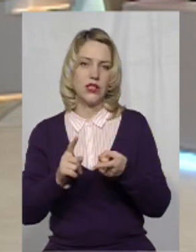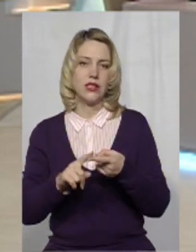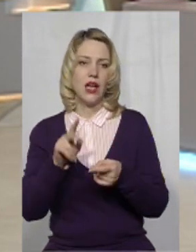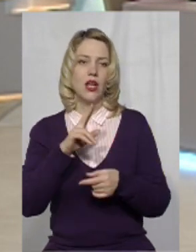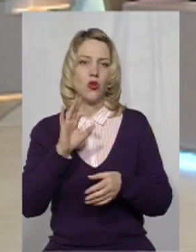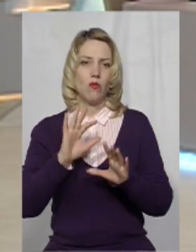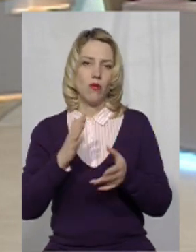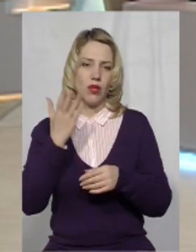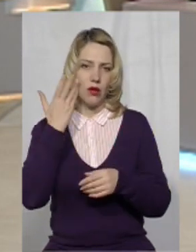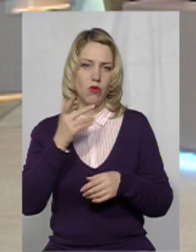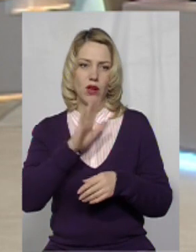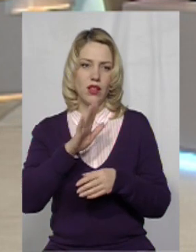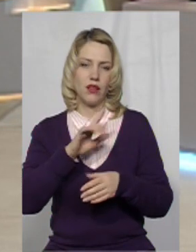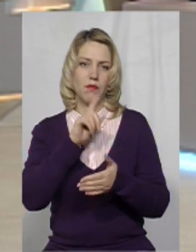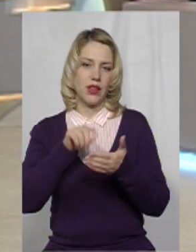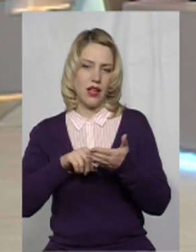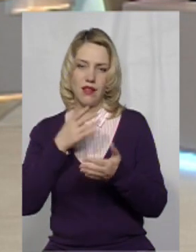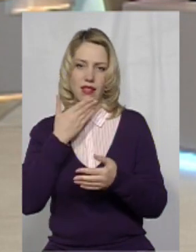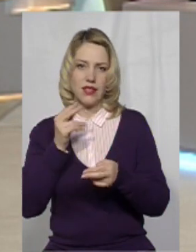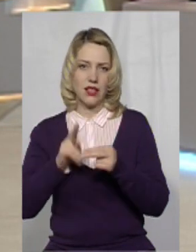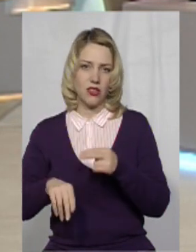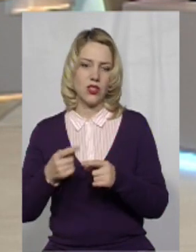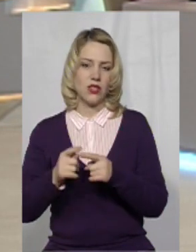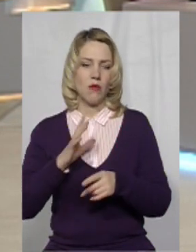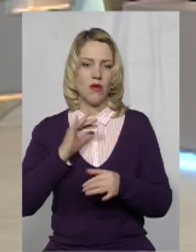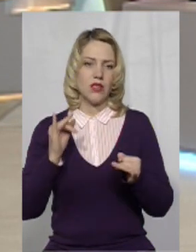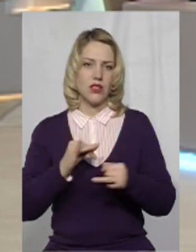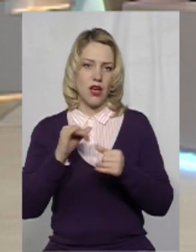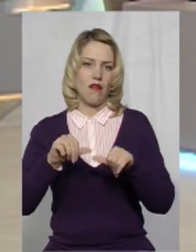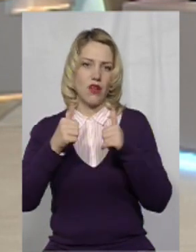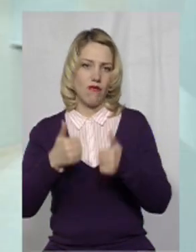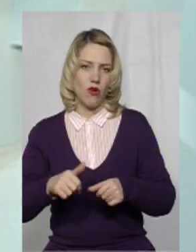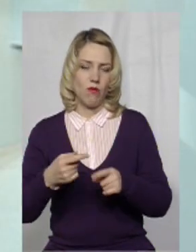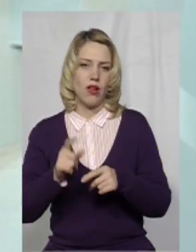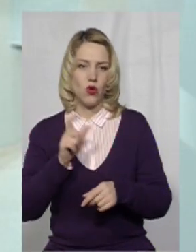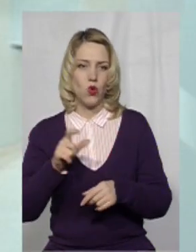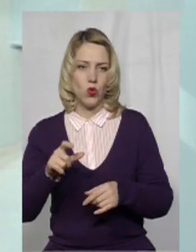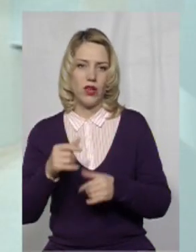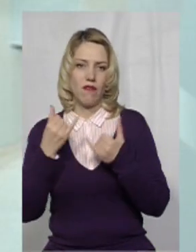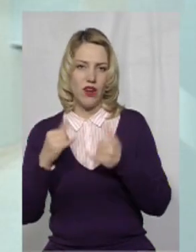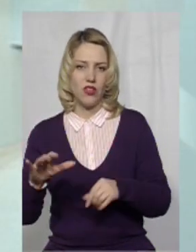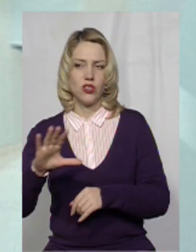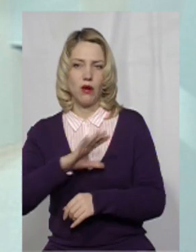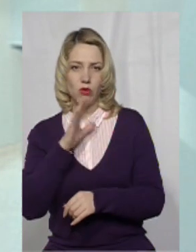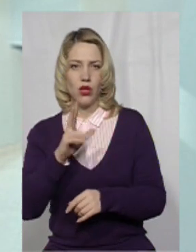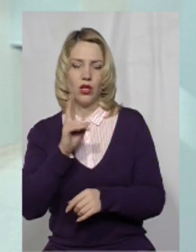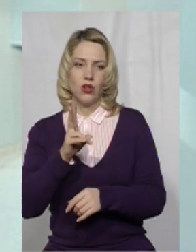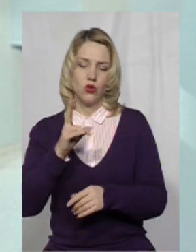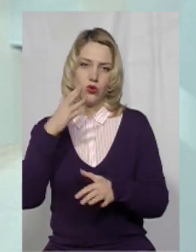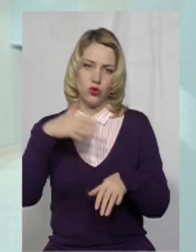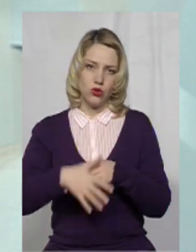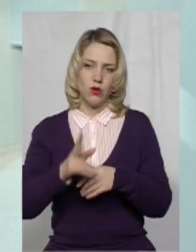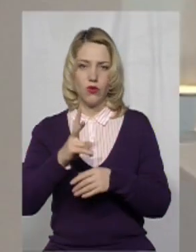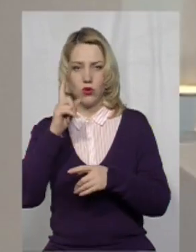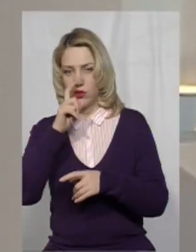того моменту, поки не вичерпають всі запитання. Тому це такий був досить цікавий формат. В людей враження були, ну, тобто там хтось